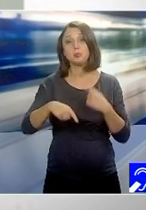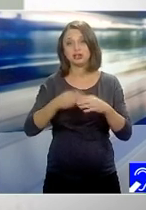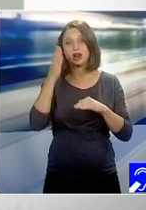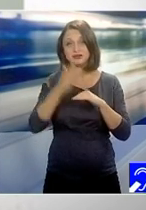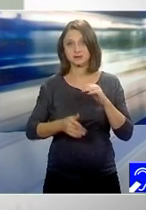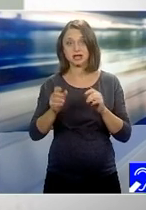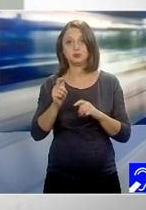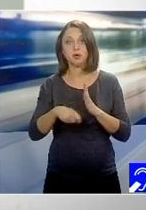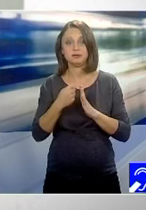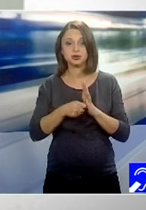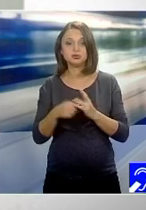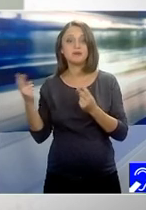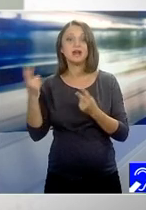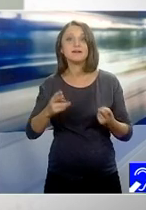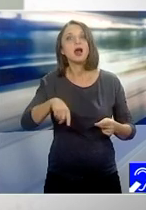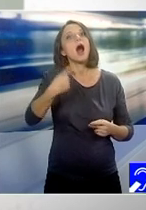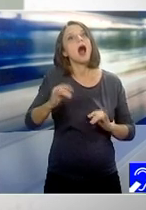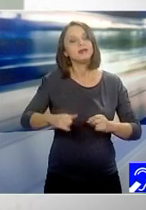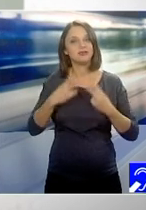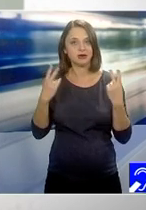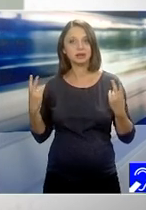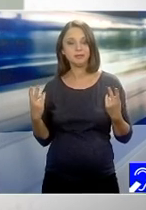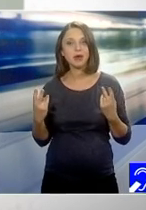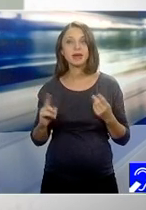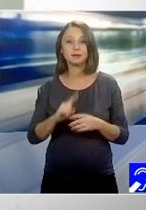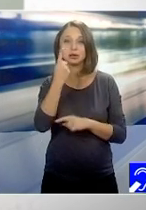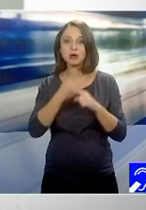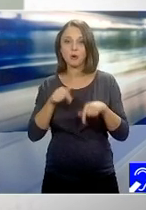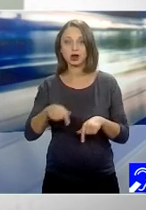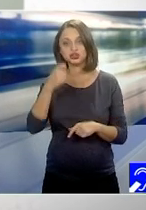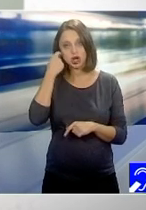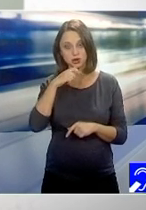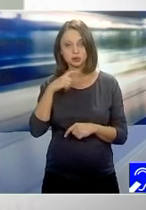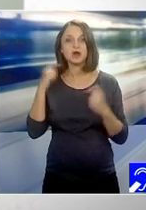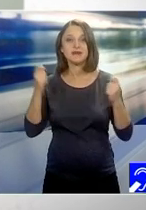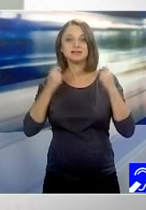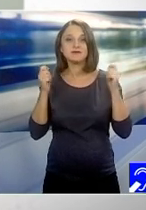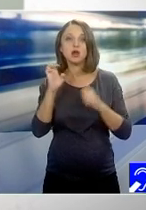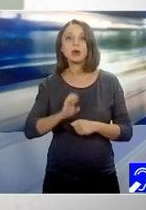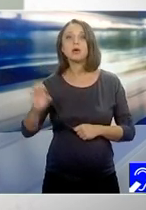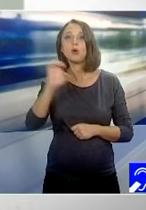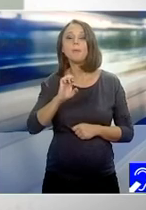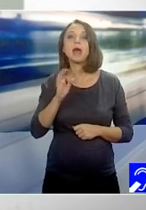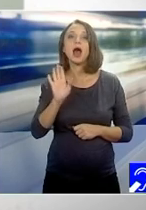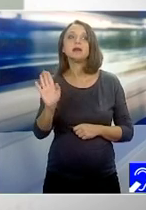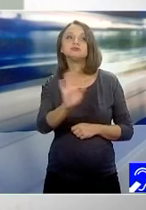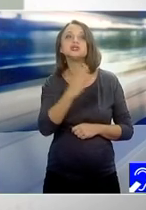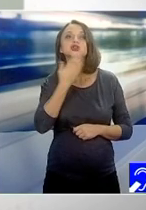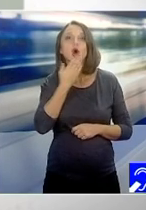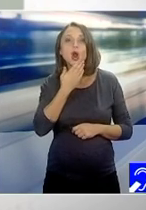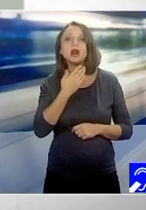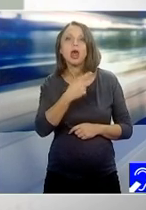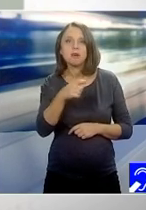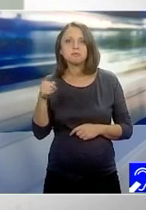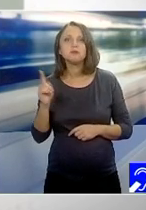vă invităm la un alt eveniment care are loc în premieră la Cluj-Napoca, Festivalul European al Școlilor de Balet.